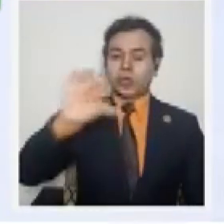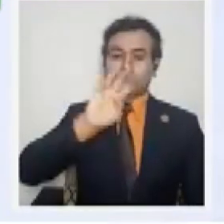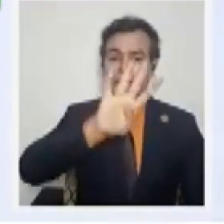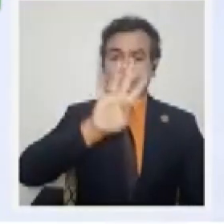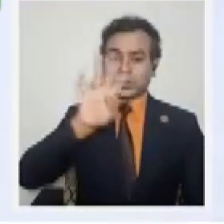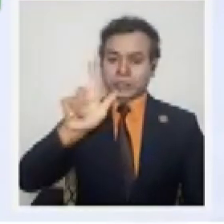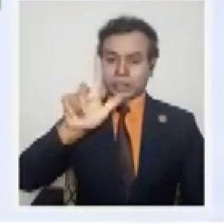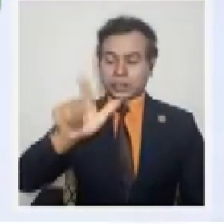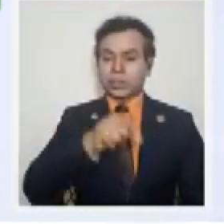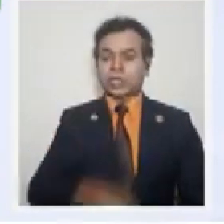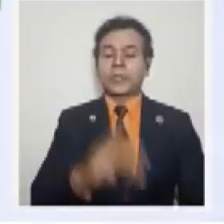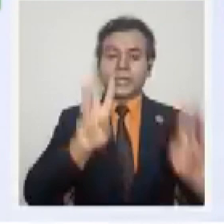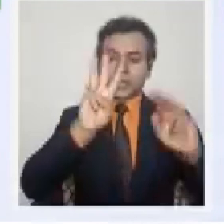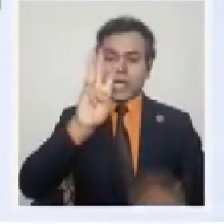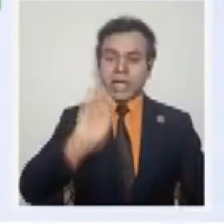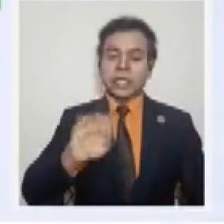24 ঘন্টায় কোয়ারেন্টাইনে